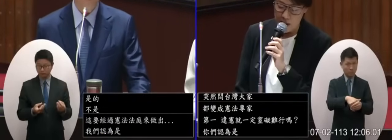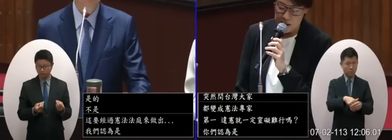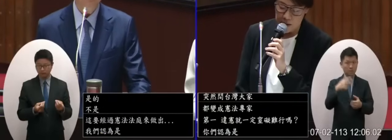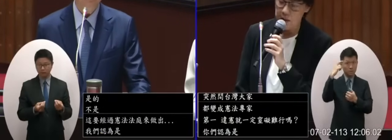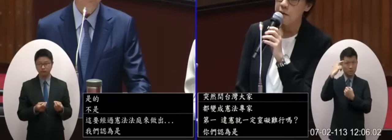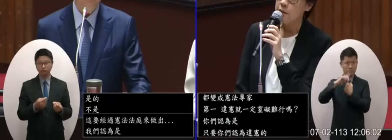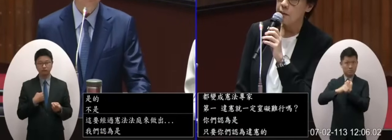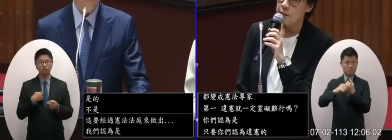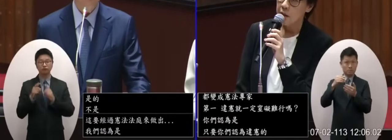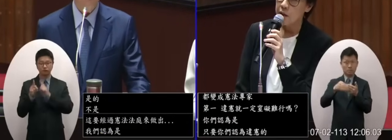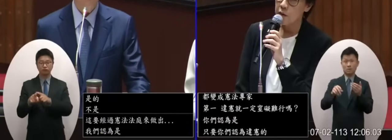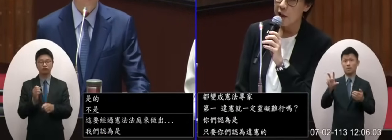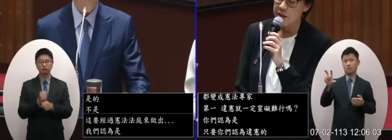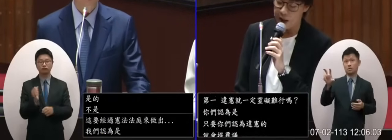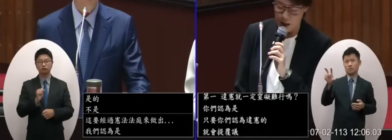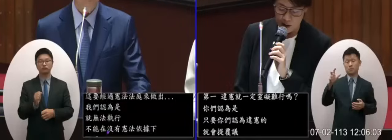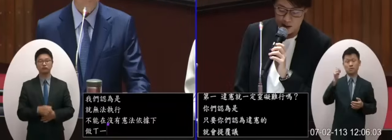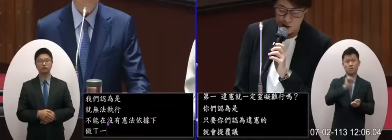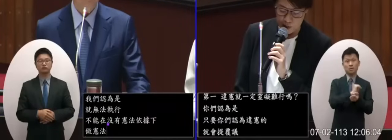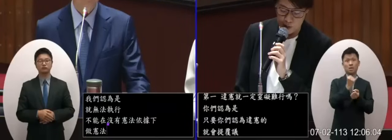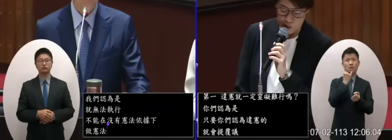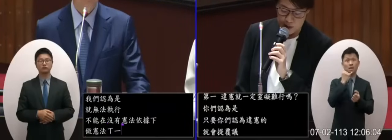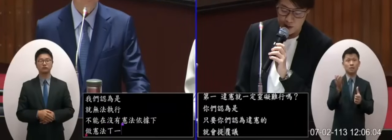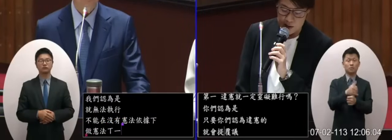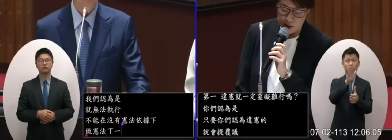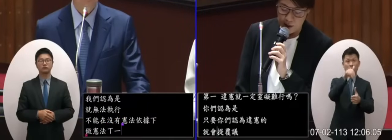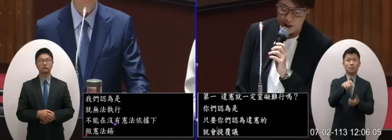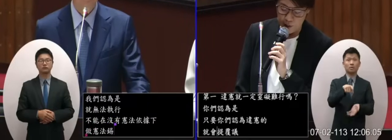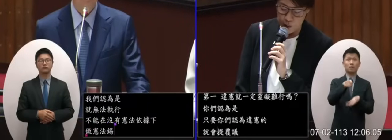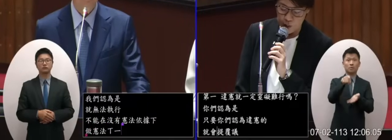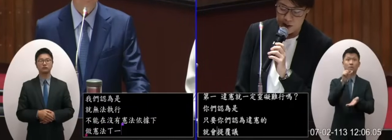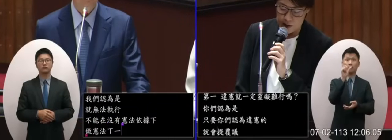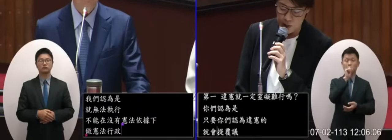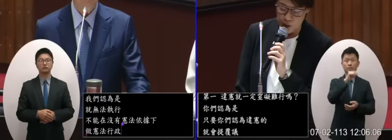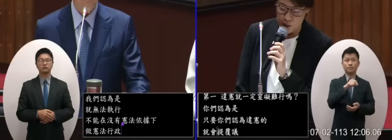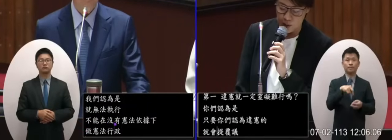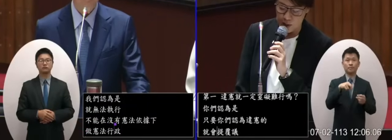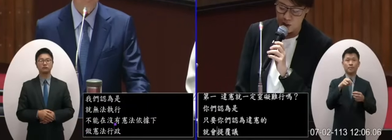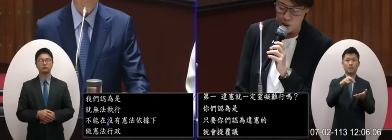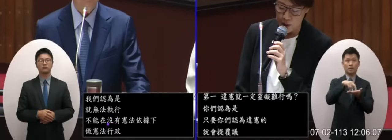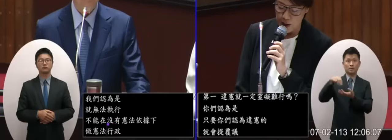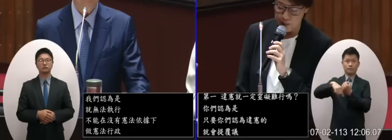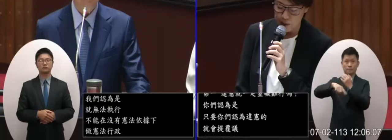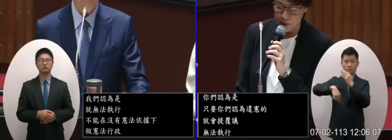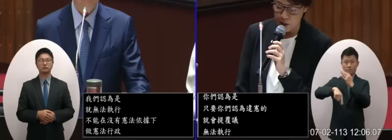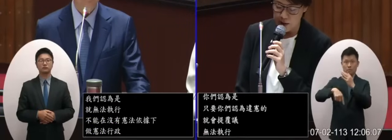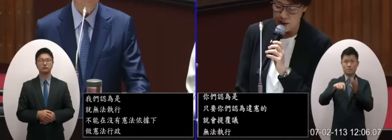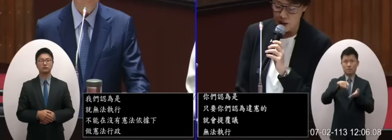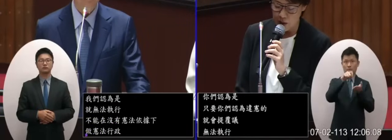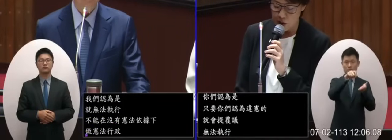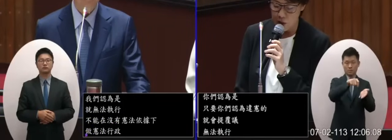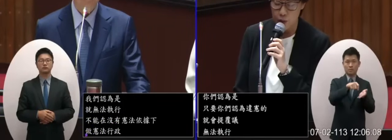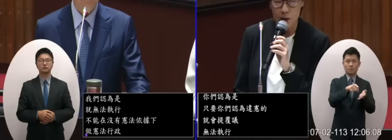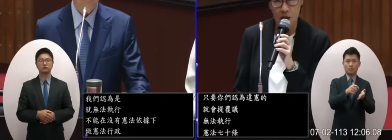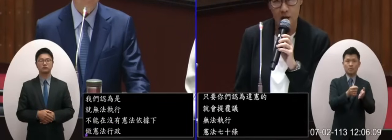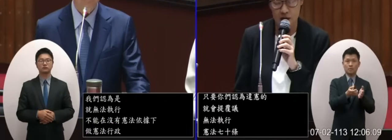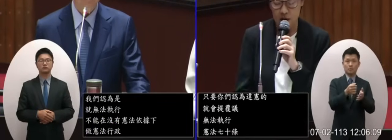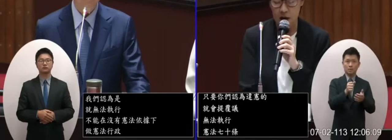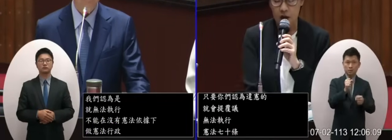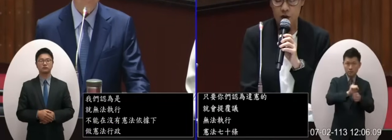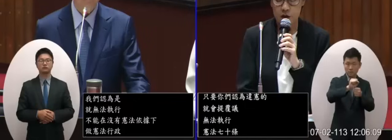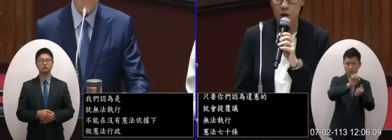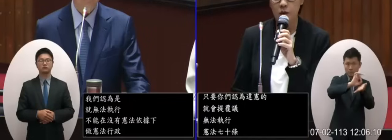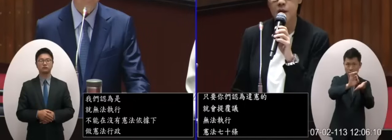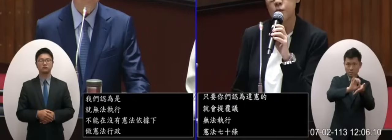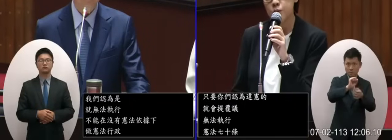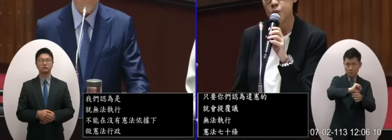法七十条现在是柯总召长朗朗上口的，只要是立法院对于行政院所提的预算案不得为增加支出的提